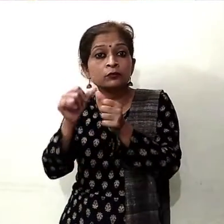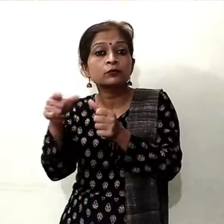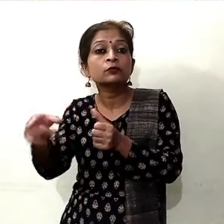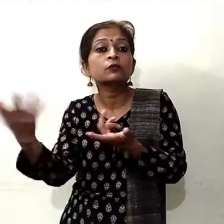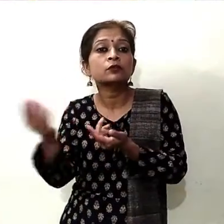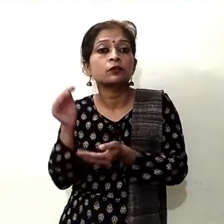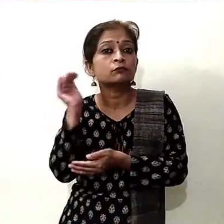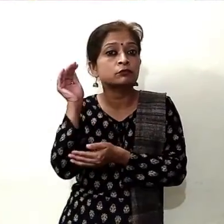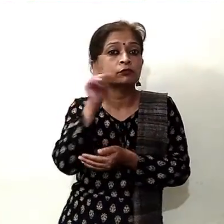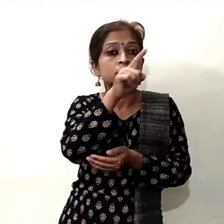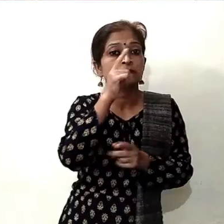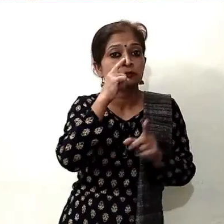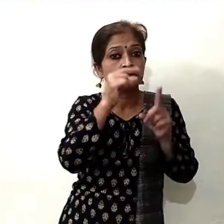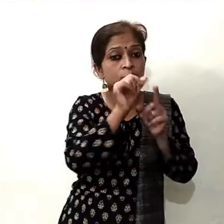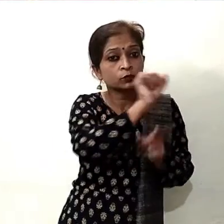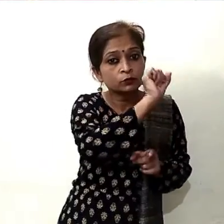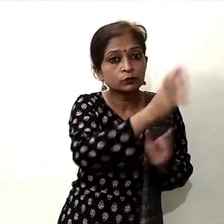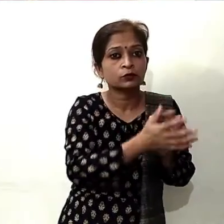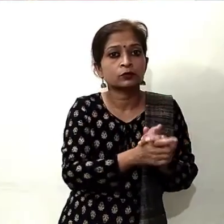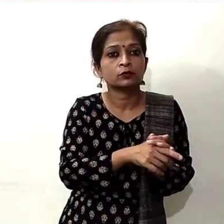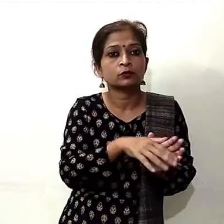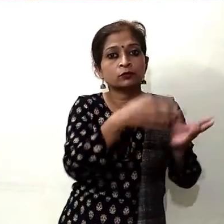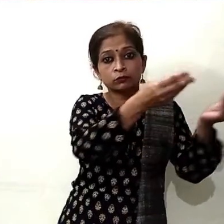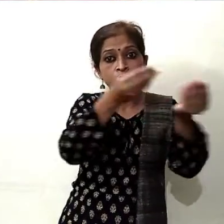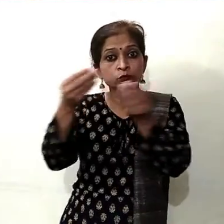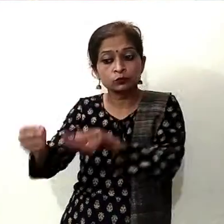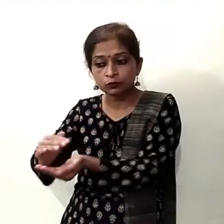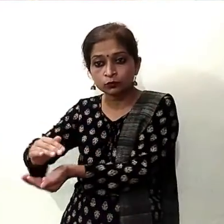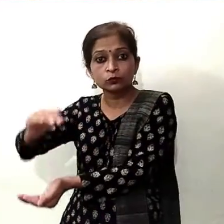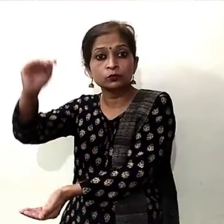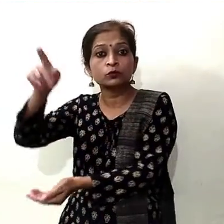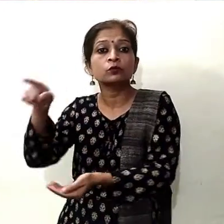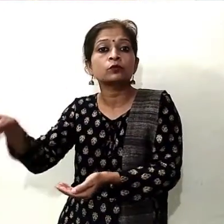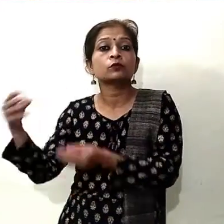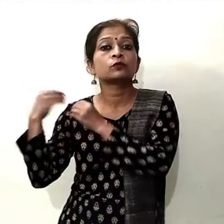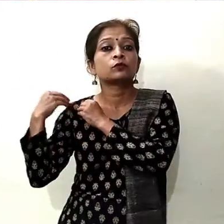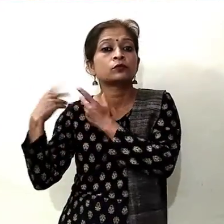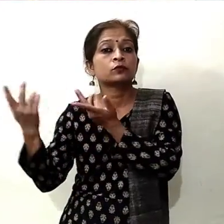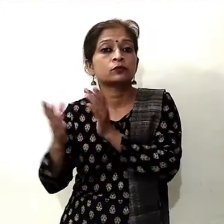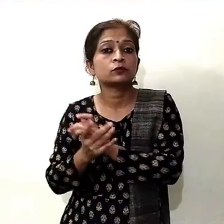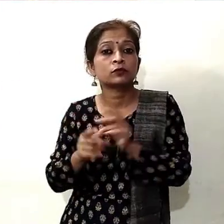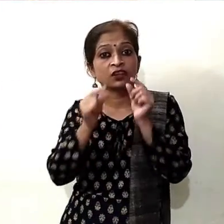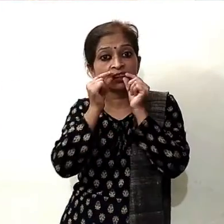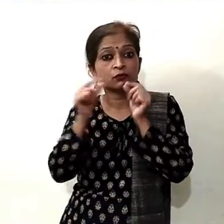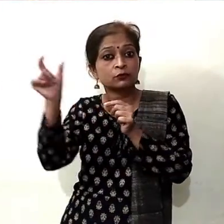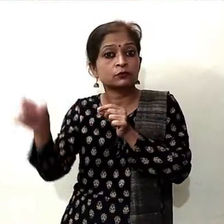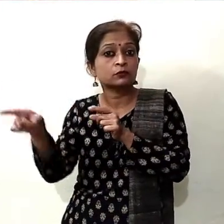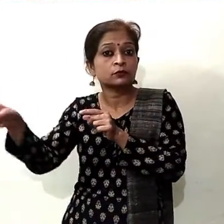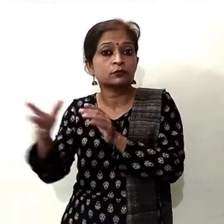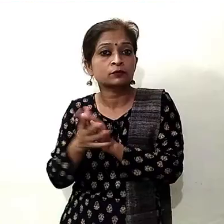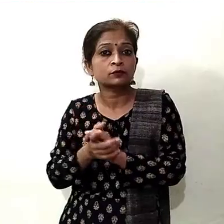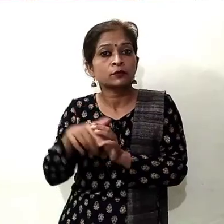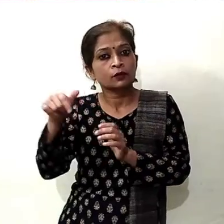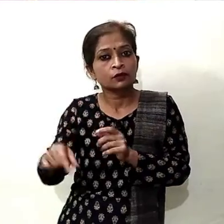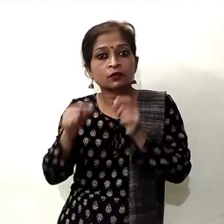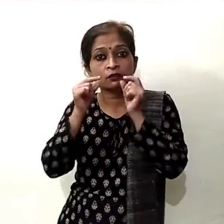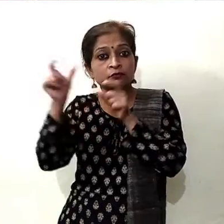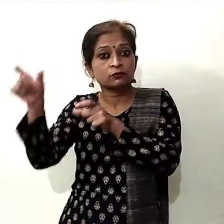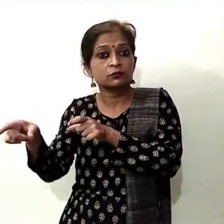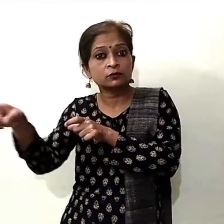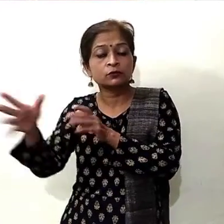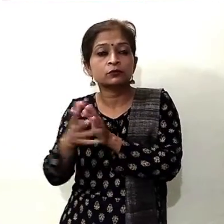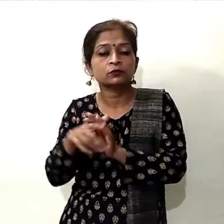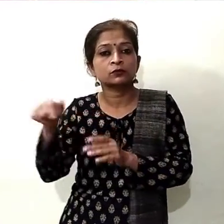गया। उसे पता भी नहीं था ना, उसे पता भी नहीं था। तो लालन पालन लेकिन एक असुर के यहाँ हो गया। जब एक असुर के यहाँ हो गया तो